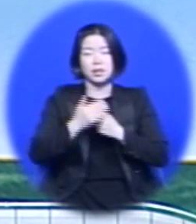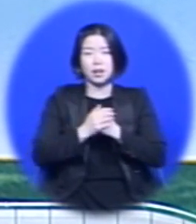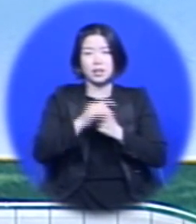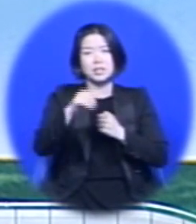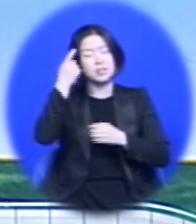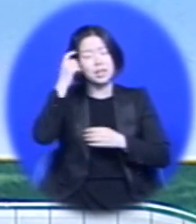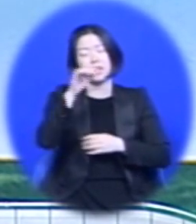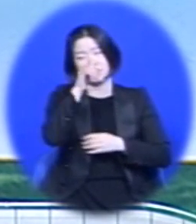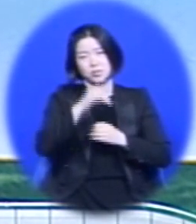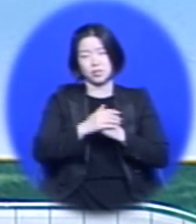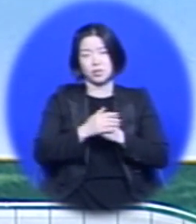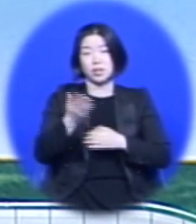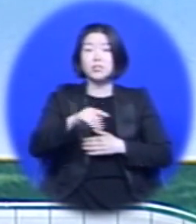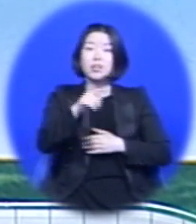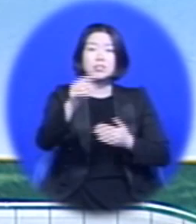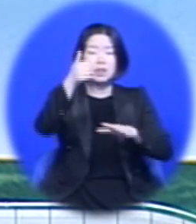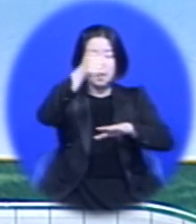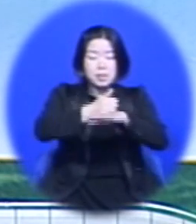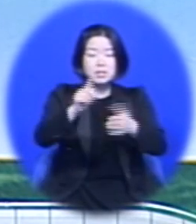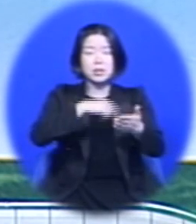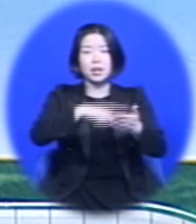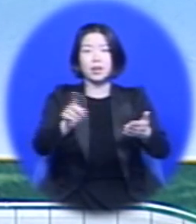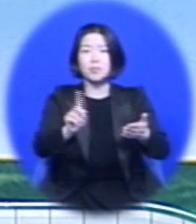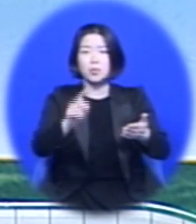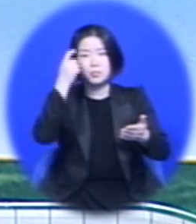근데 그 대가가 얼마나 비참합니까?